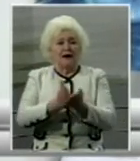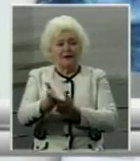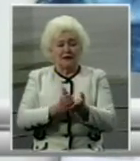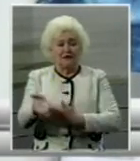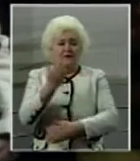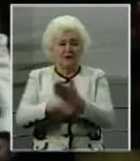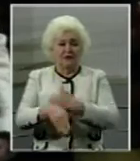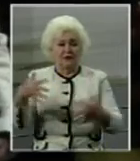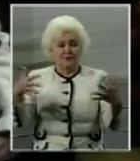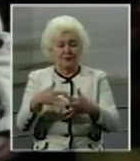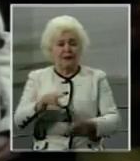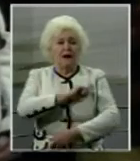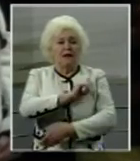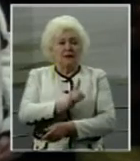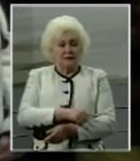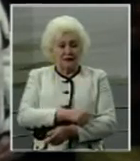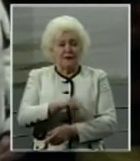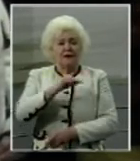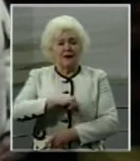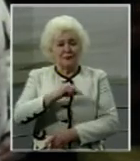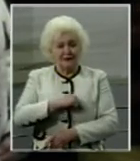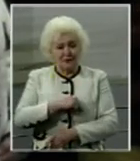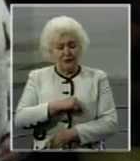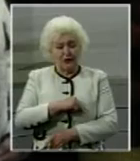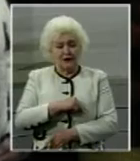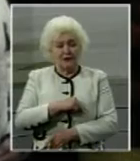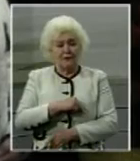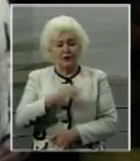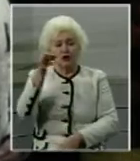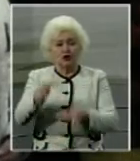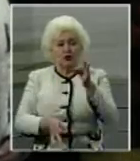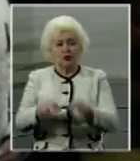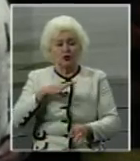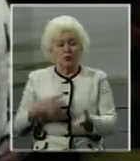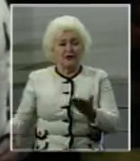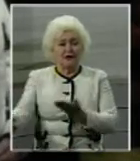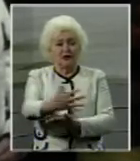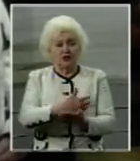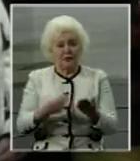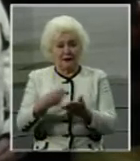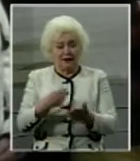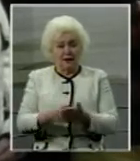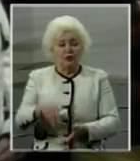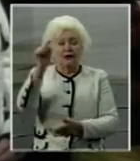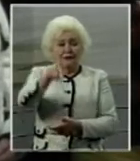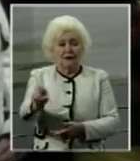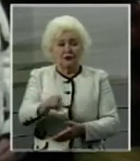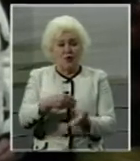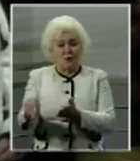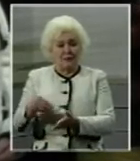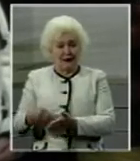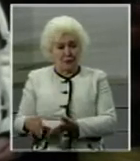інвалідів війни. Силами працівників суду були зібрані кошти для того, аби